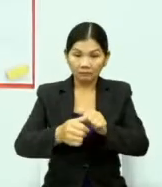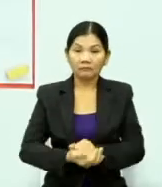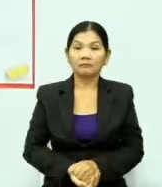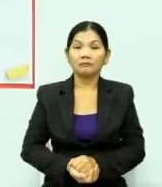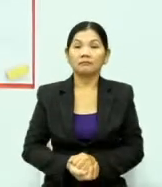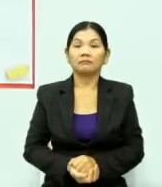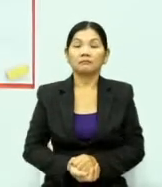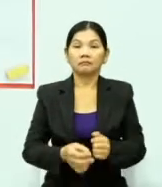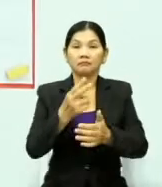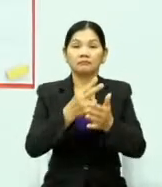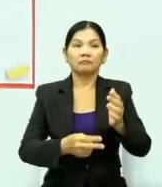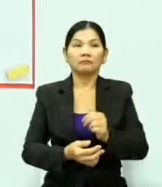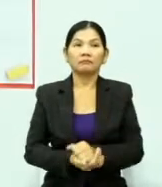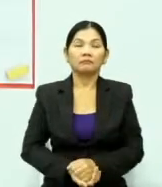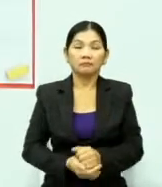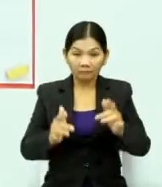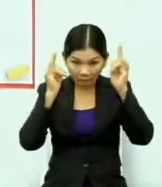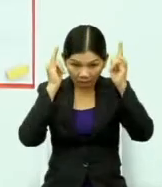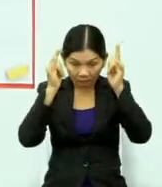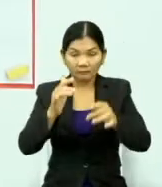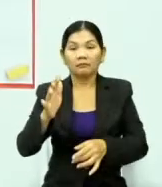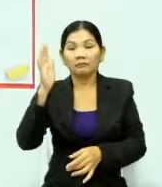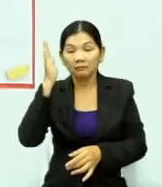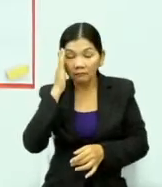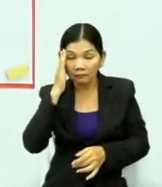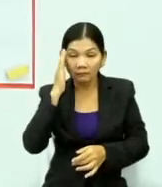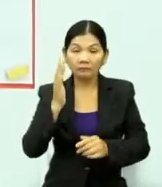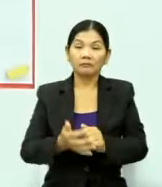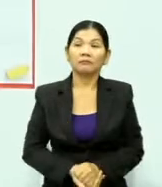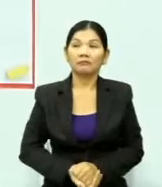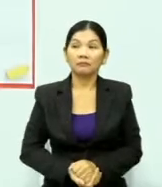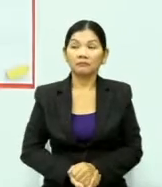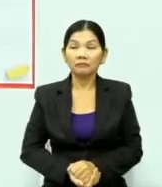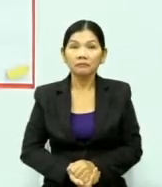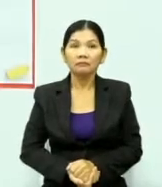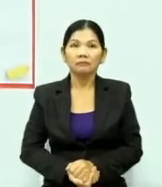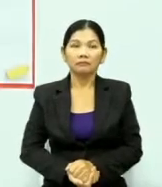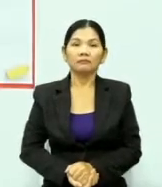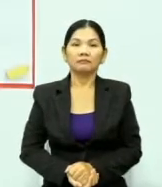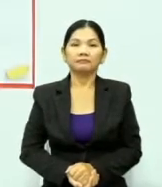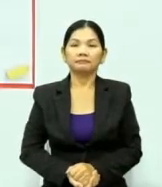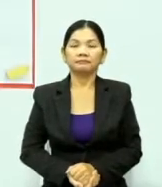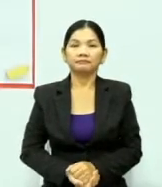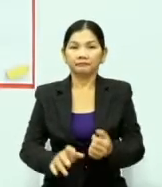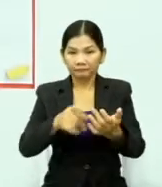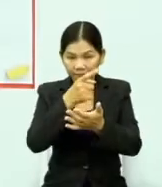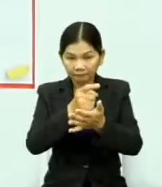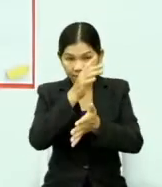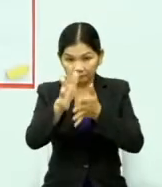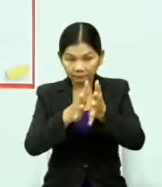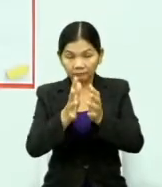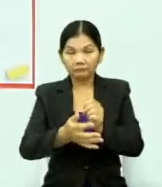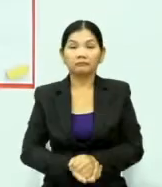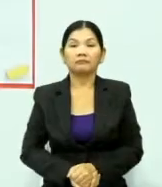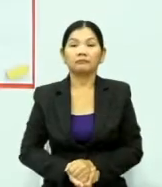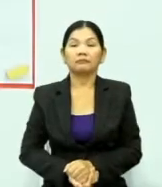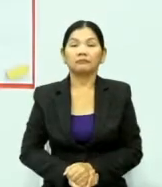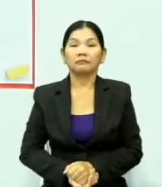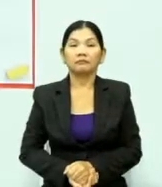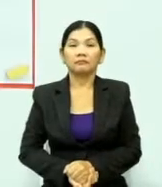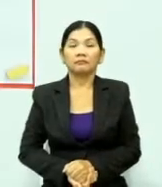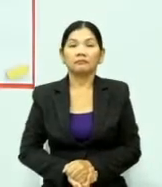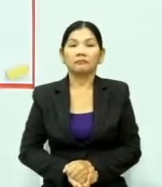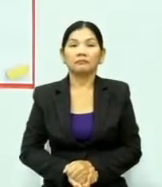cừu mình là vầy giống mốc bằng riêng cốn còn chẳng đăng ngay cốn cha lời con chăm cho ruộng riêng cho mùi nè cừu tặng ọc nè bằng tỏ tiệt